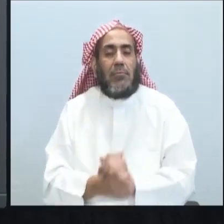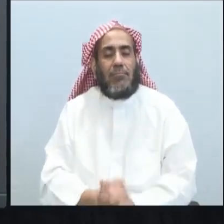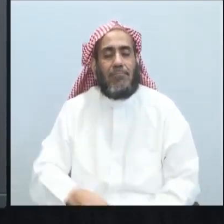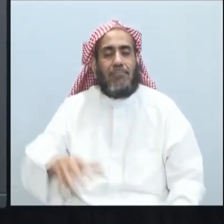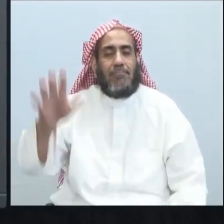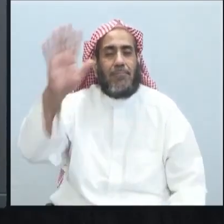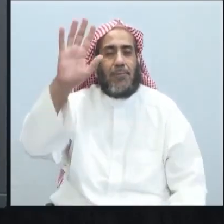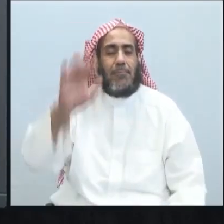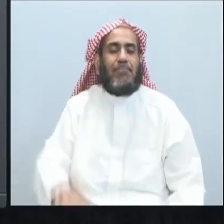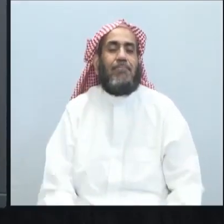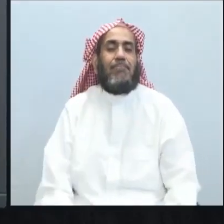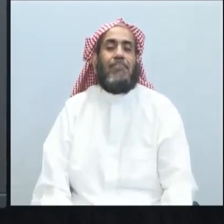وصحبه اجمعين